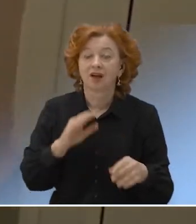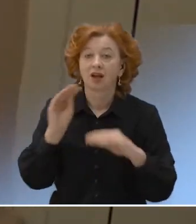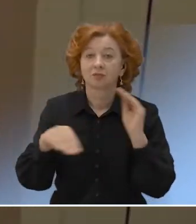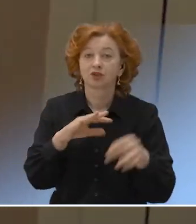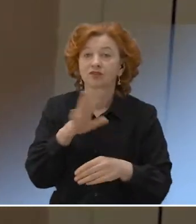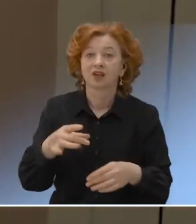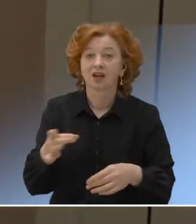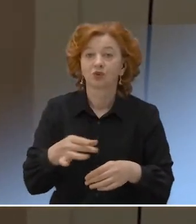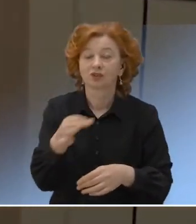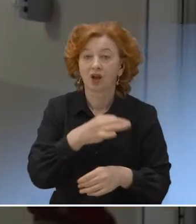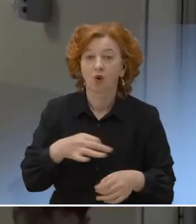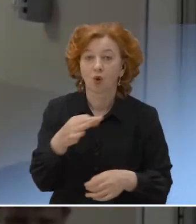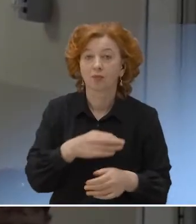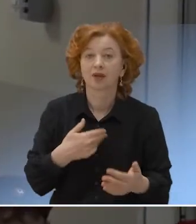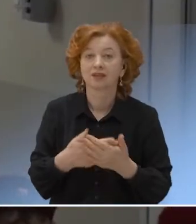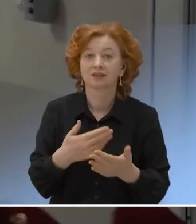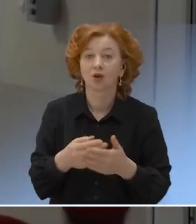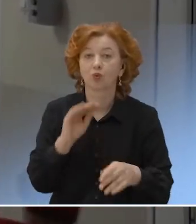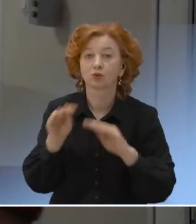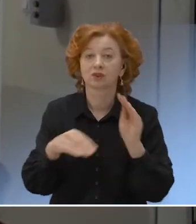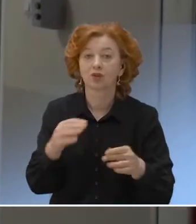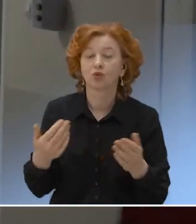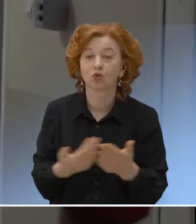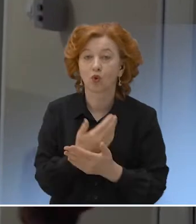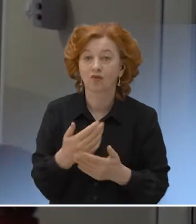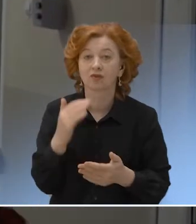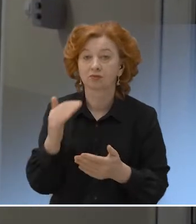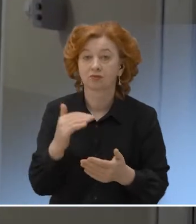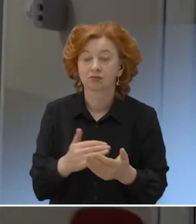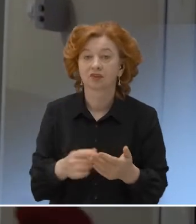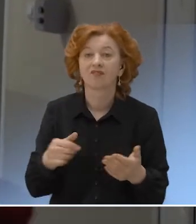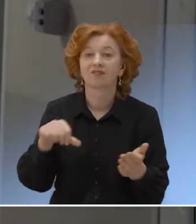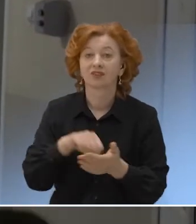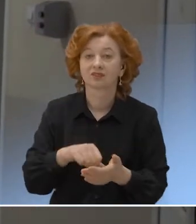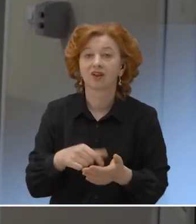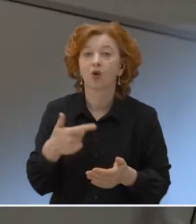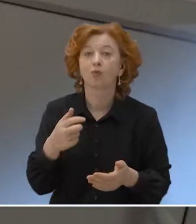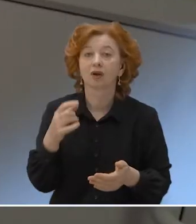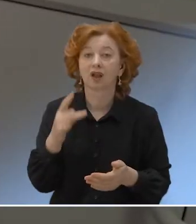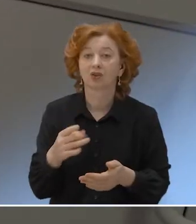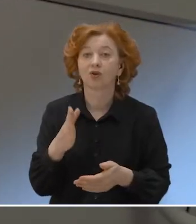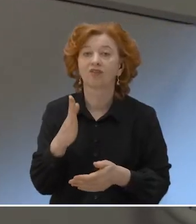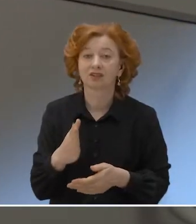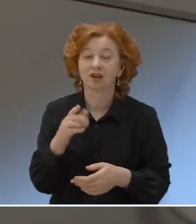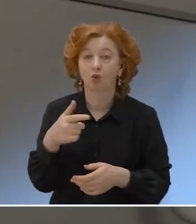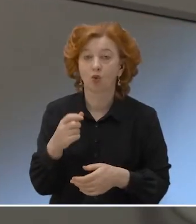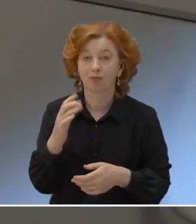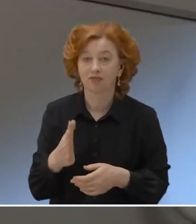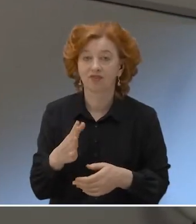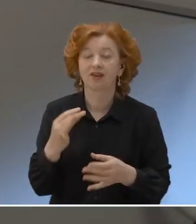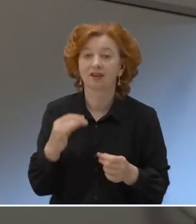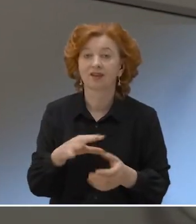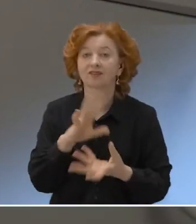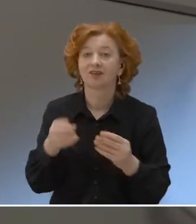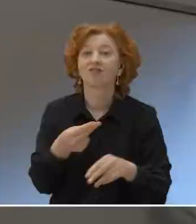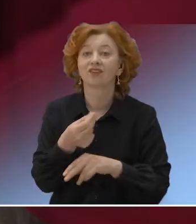размещены в школах всей Ростовской области. Инициатором установки новых аппаратно-программных комплексов выступил губернатор Дона Василий Голубев. Но при